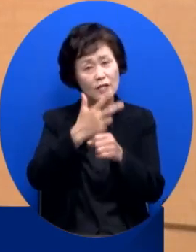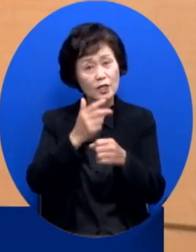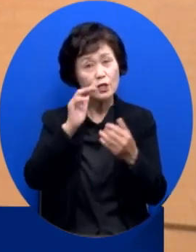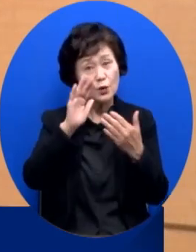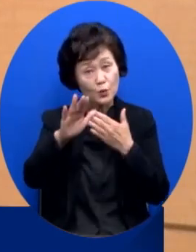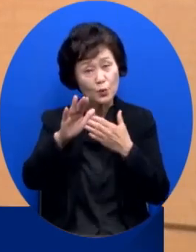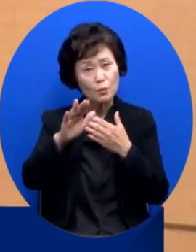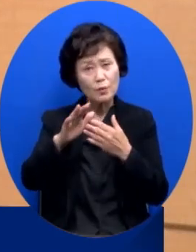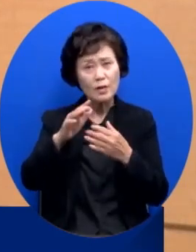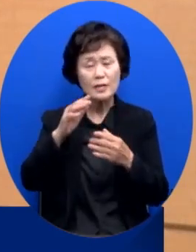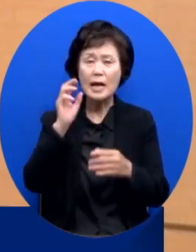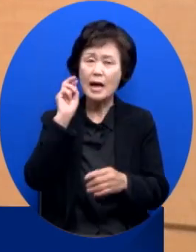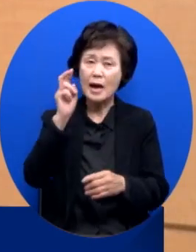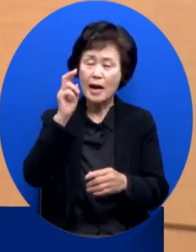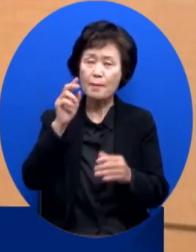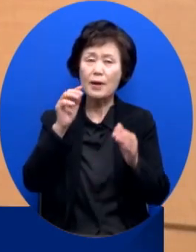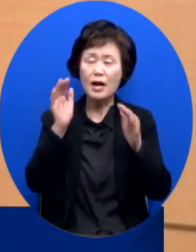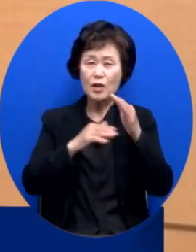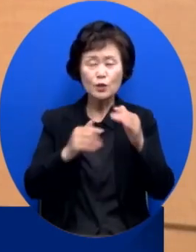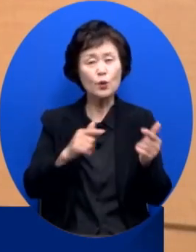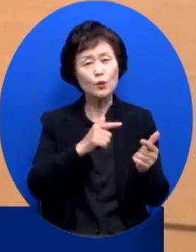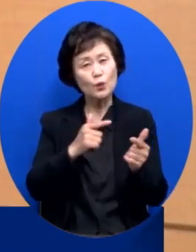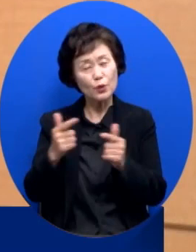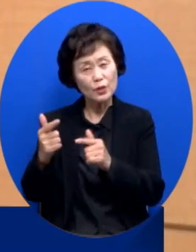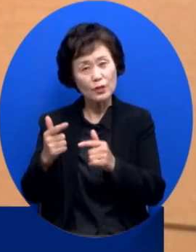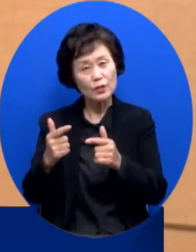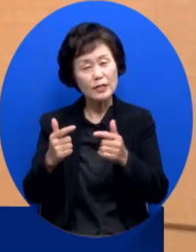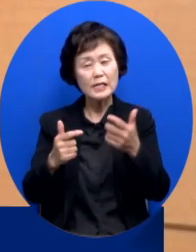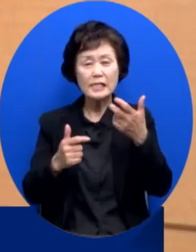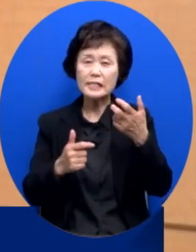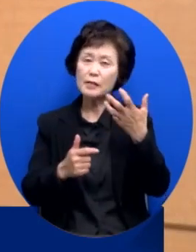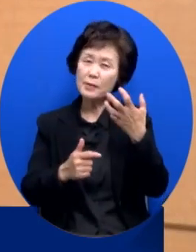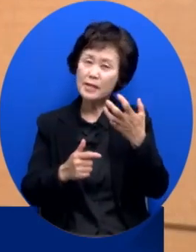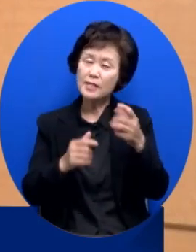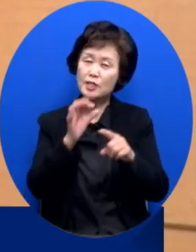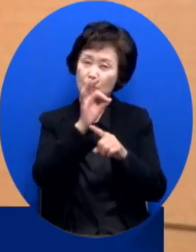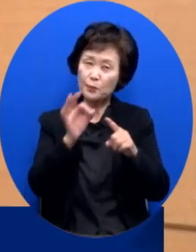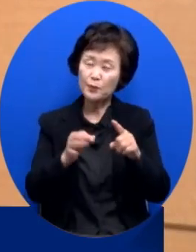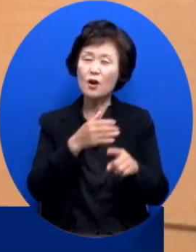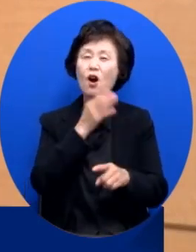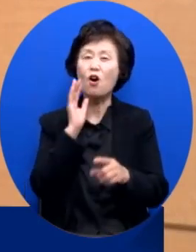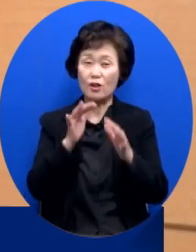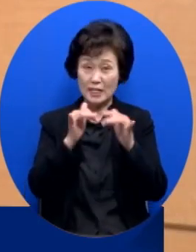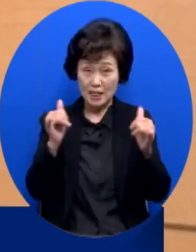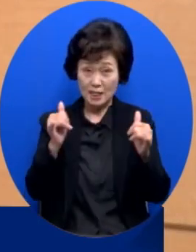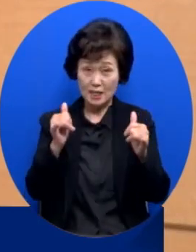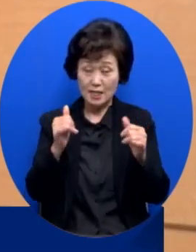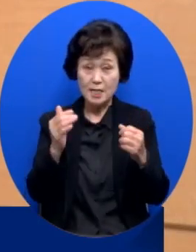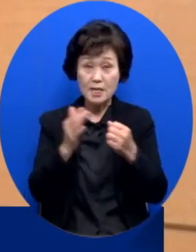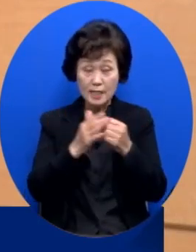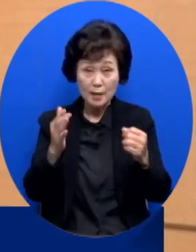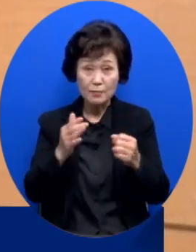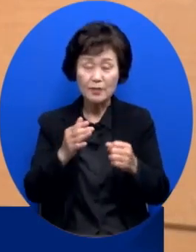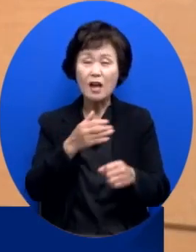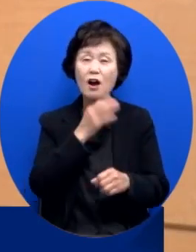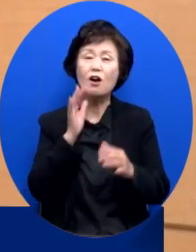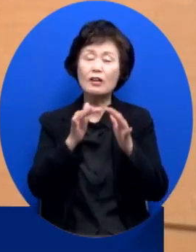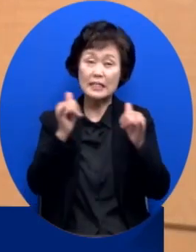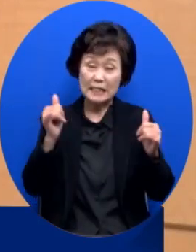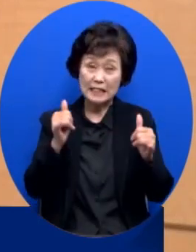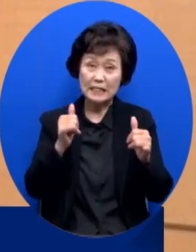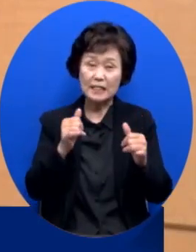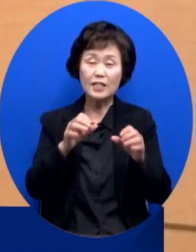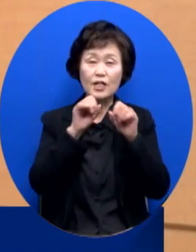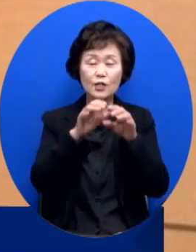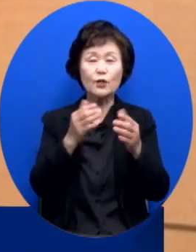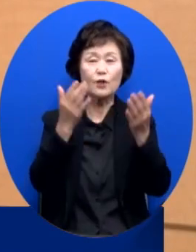80%가 시니어라고 합니다. 그래서 우리가 시니어가 선교학교에서 많이 배워서 우리의 인생